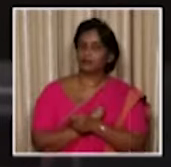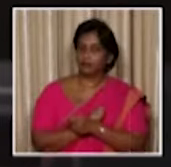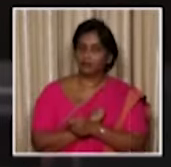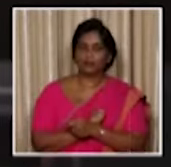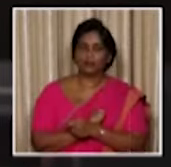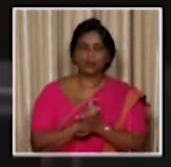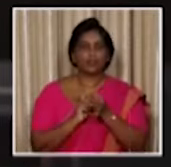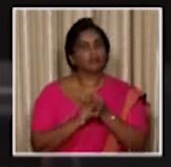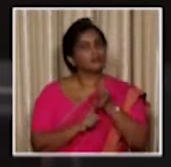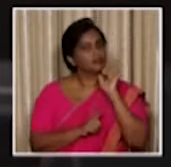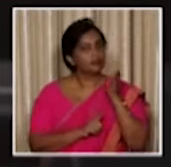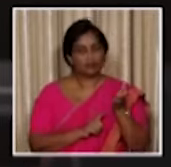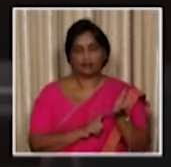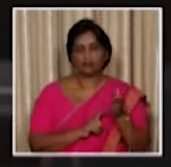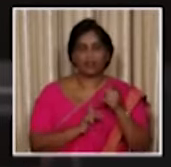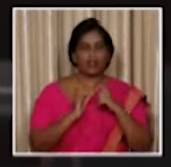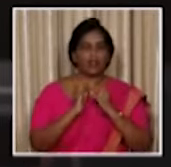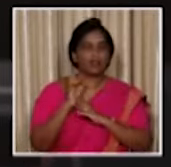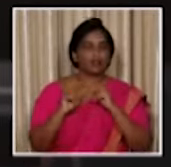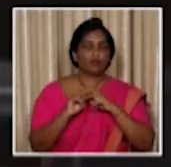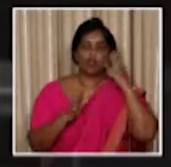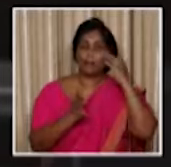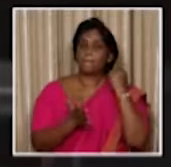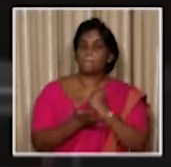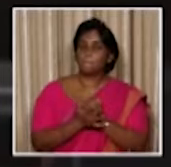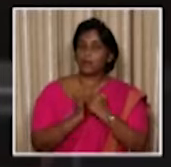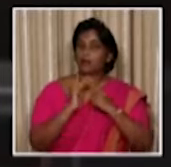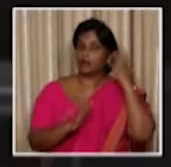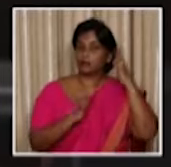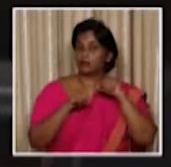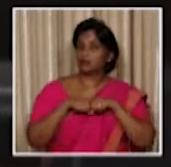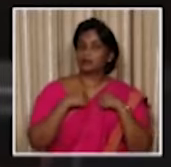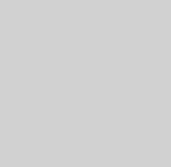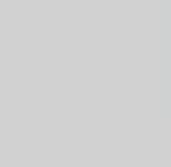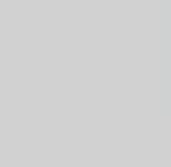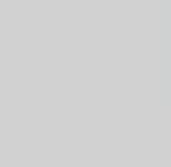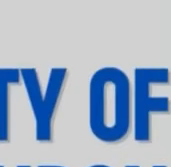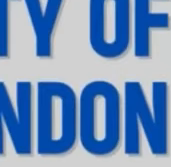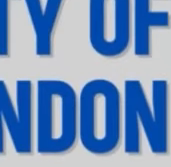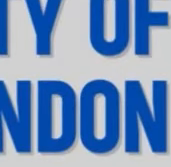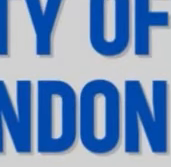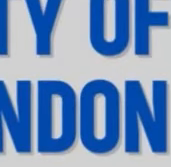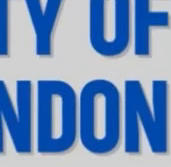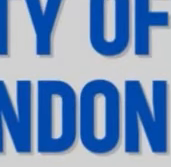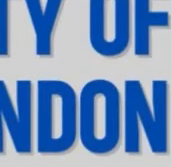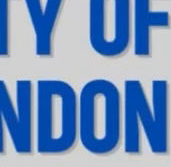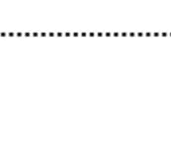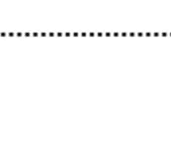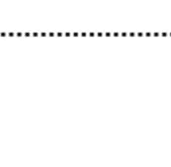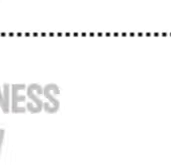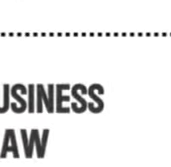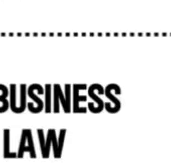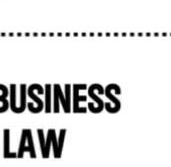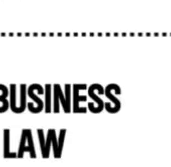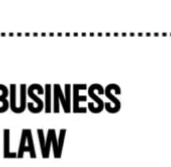කරනවා සභාපතිතුමනි මේ IMF එක ලෝක බැංකුව අන්තර්ජාතික සංවිධාන Start your master's degree from the highest ranking university